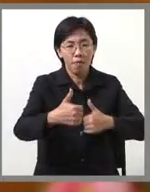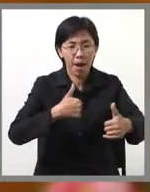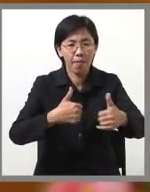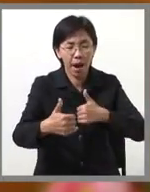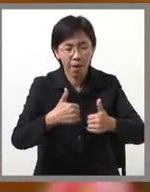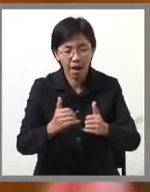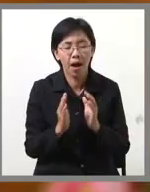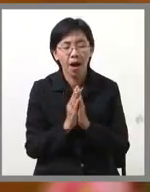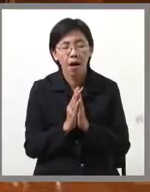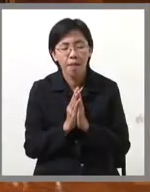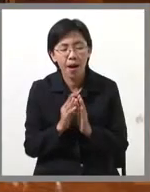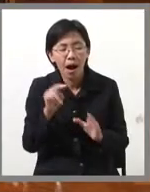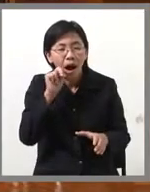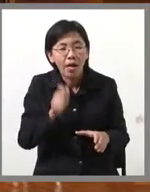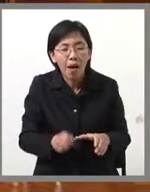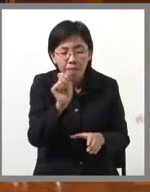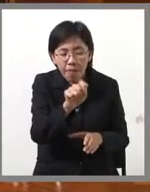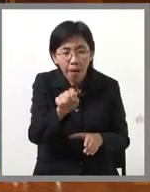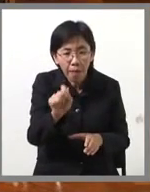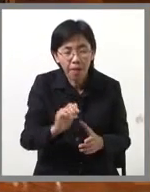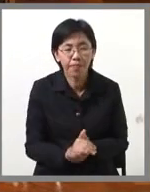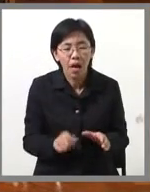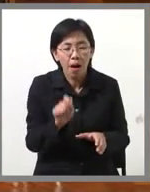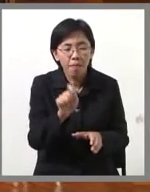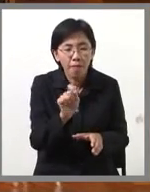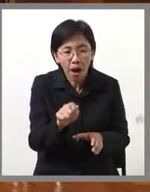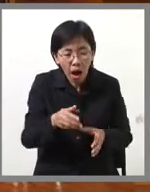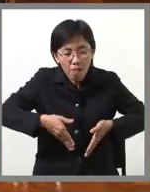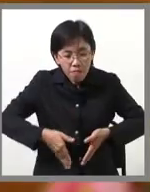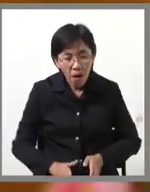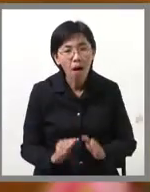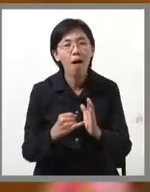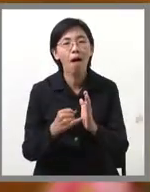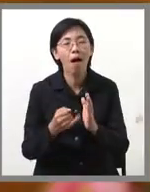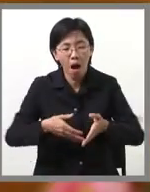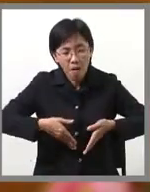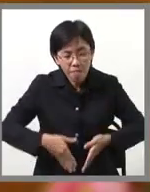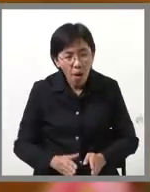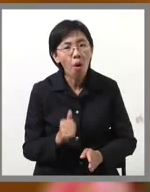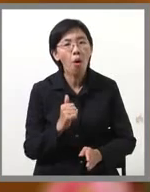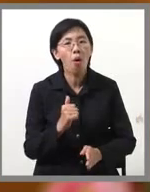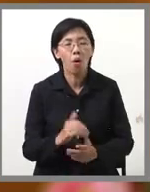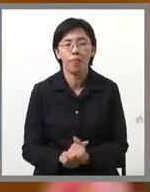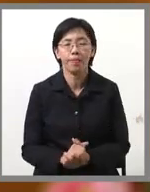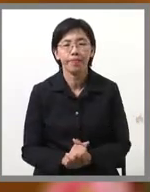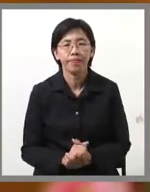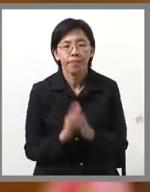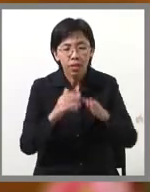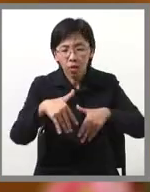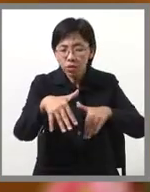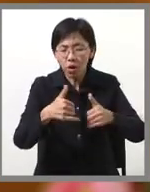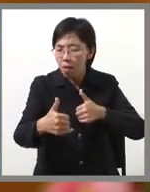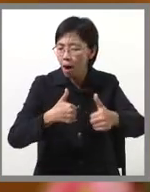มาให้ท่านรดน้ำมนต์ท่านรดน้ำมนต์แล้วก็คลอดง่ายคลอดง่ายก็คนก็